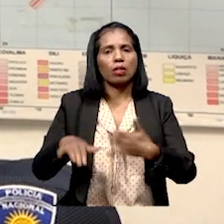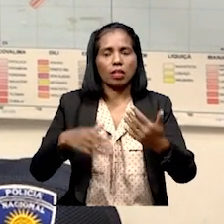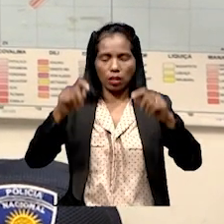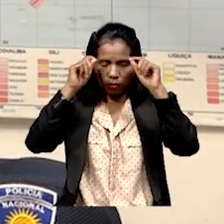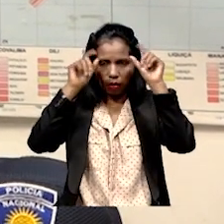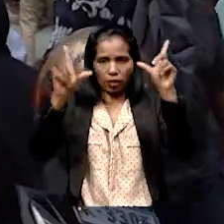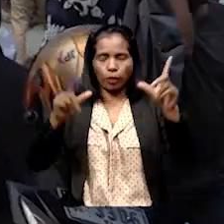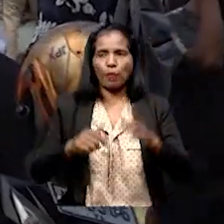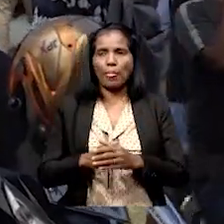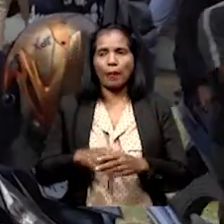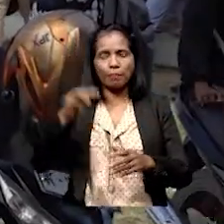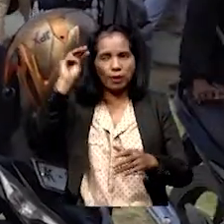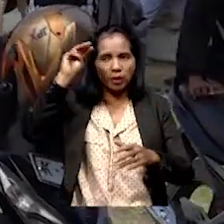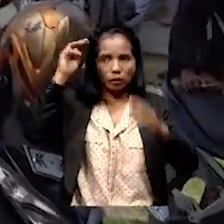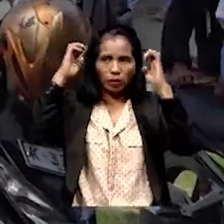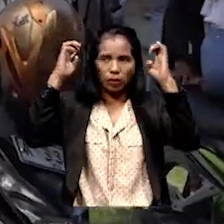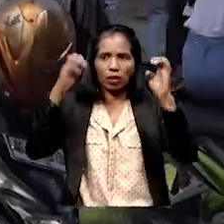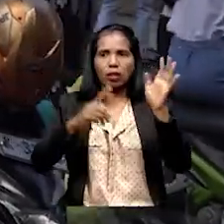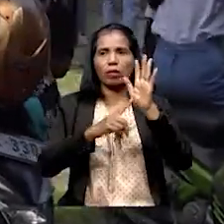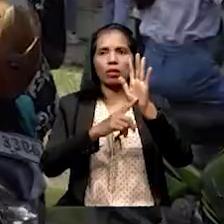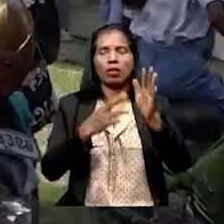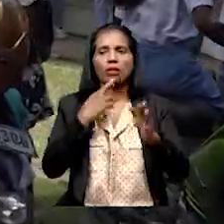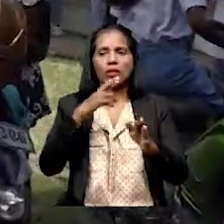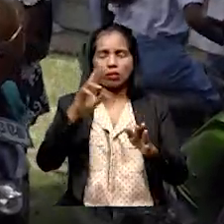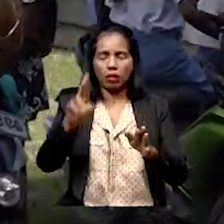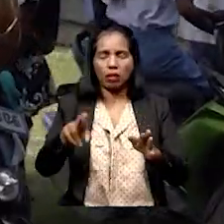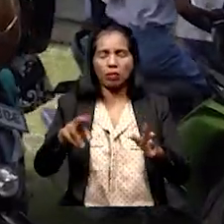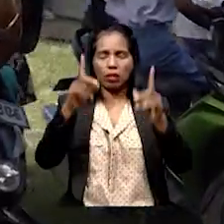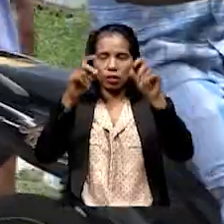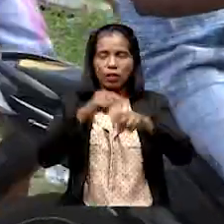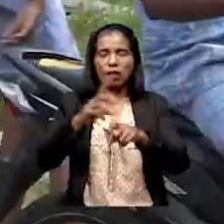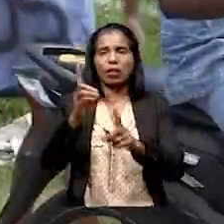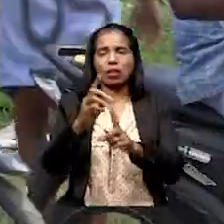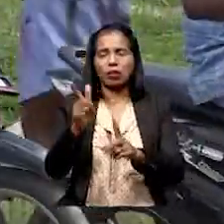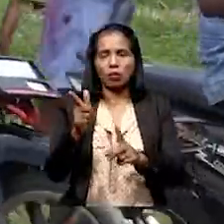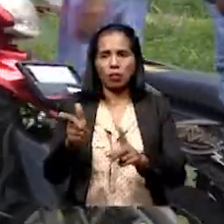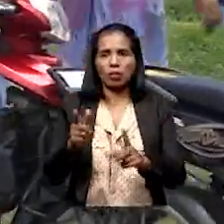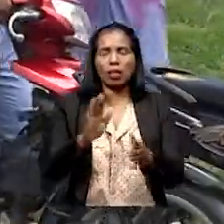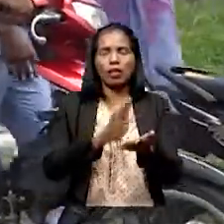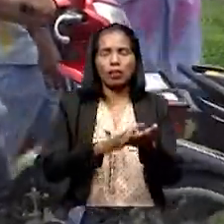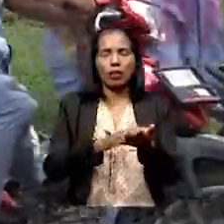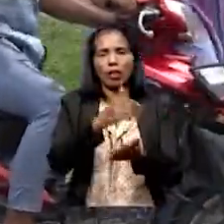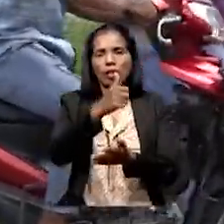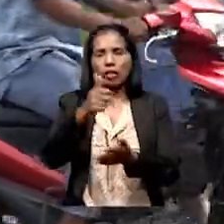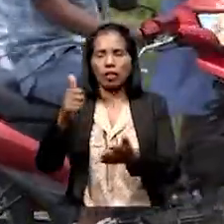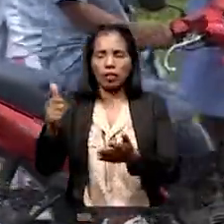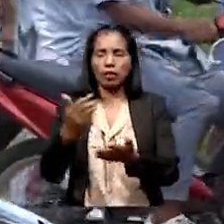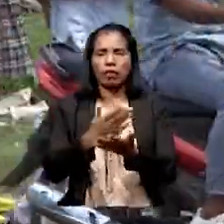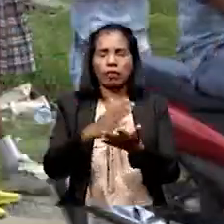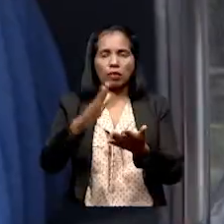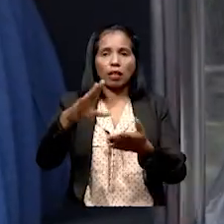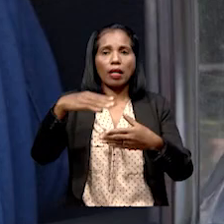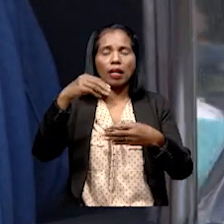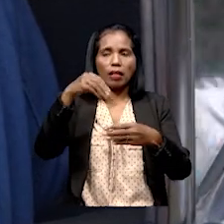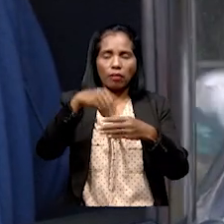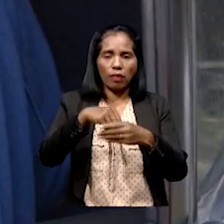Larantoma. Ministerio Edukasaun fosai resultadu izame nasional iha lorong Ruanulu hafoeng sekolah ida idak fahe envelope iha lorong Ruanulu resin rua.